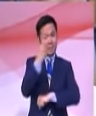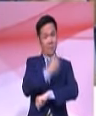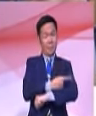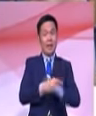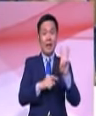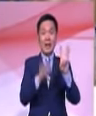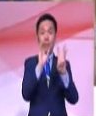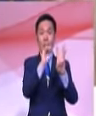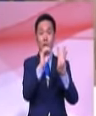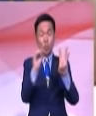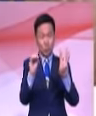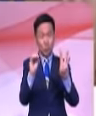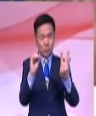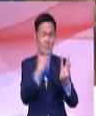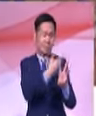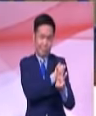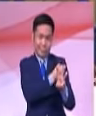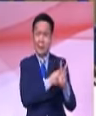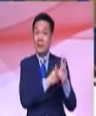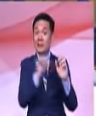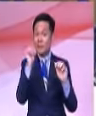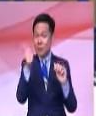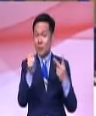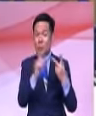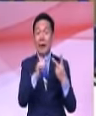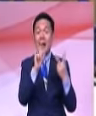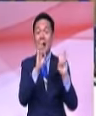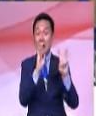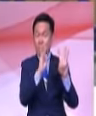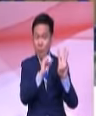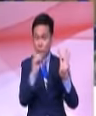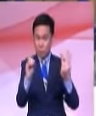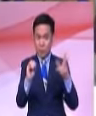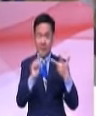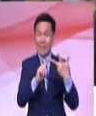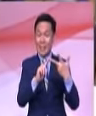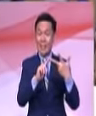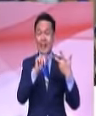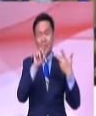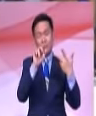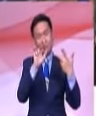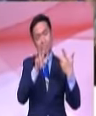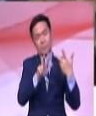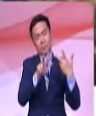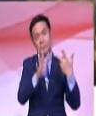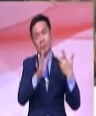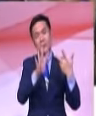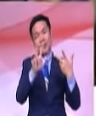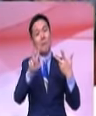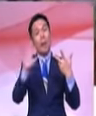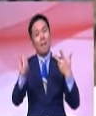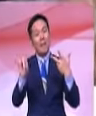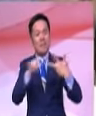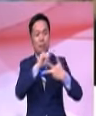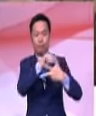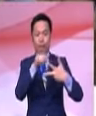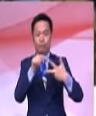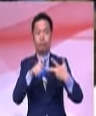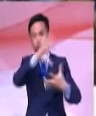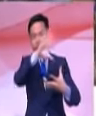600, untuk hari kedua 600 dan hari ketiga 438. So yang ini adalah